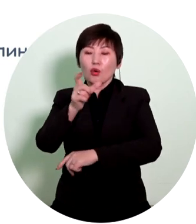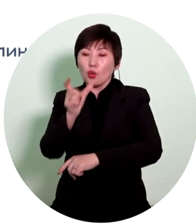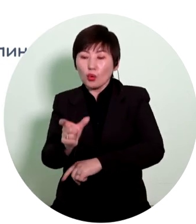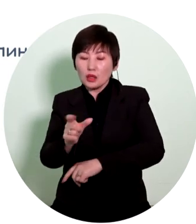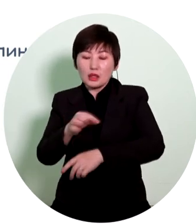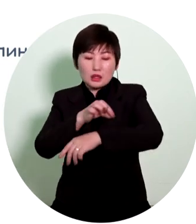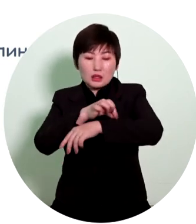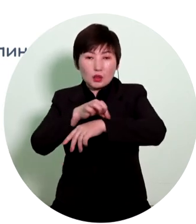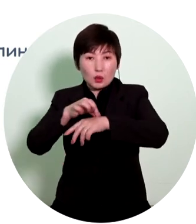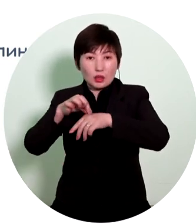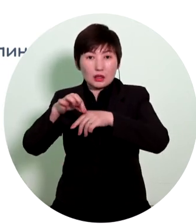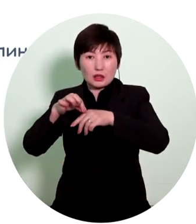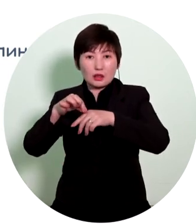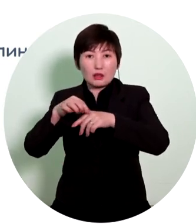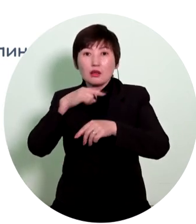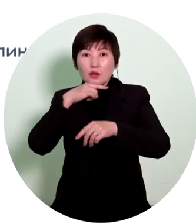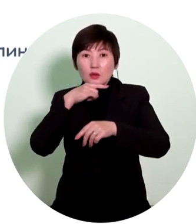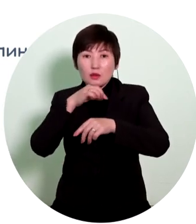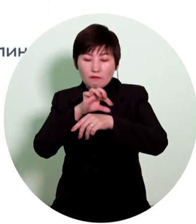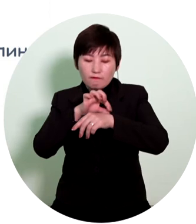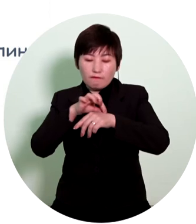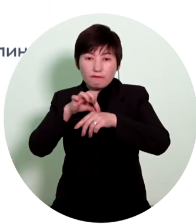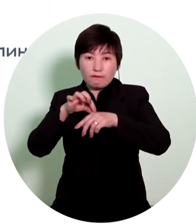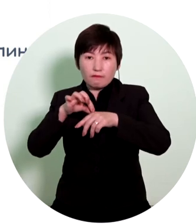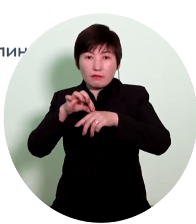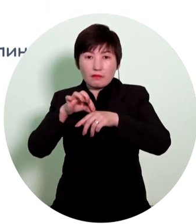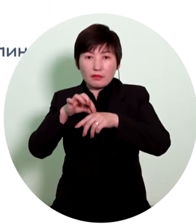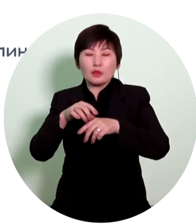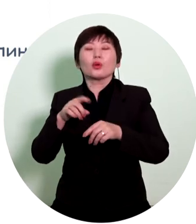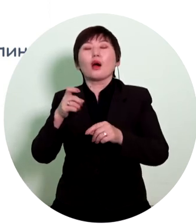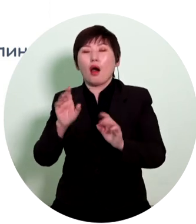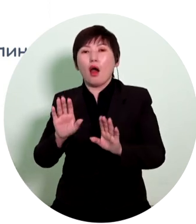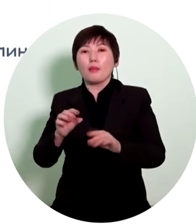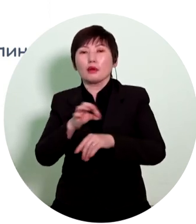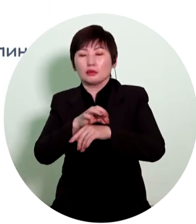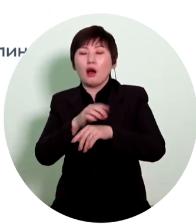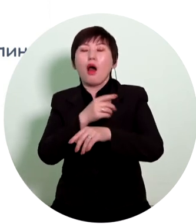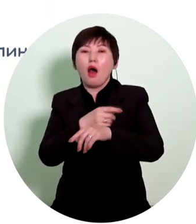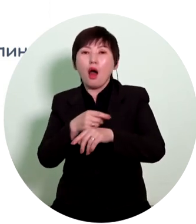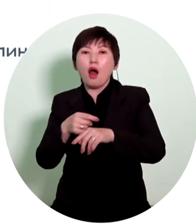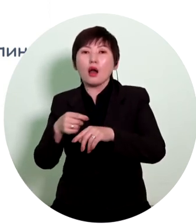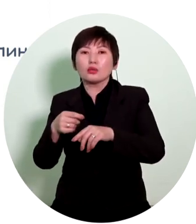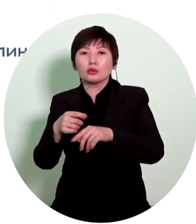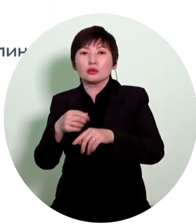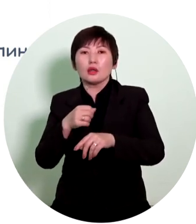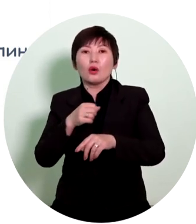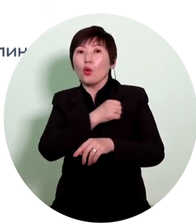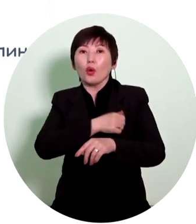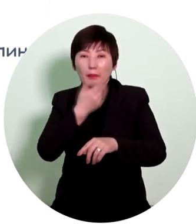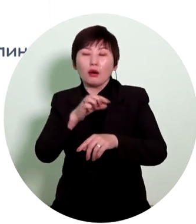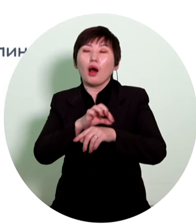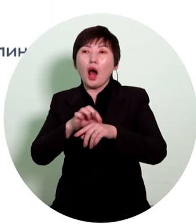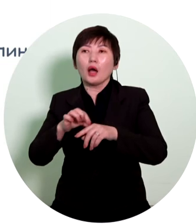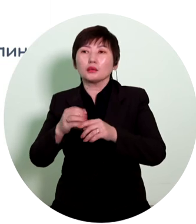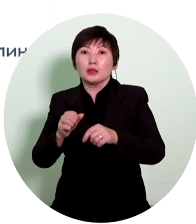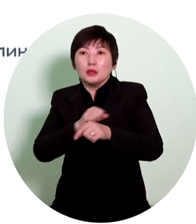юм. Судсан дотор цусны элементүүд байна. Хэвийн үедээ эдгээр зүйлүүд айж ухнаар нэгэн жигд урсгалаар явж